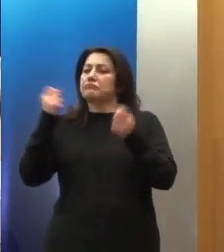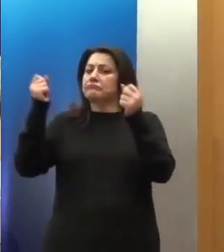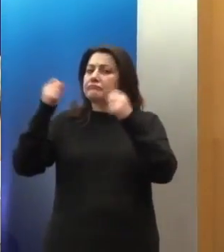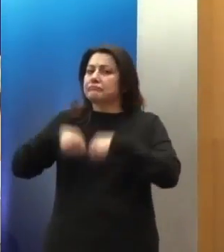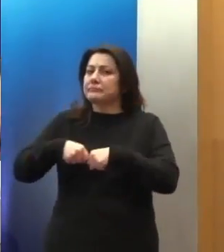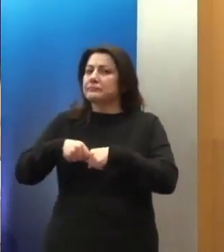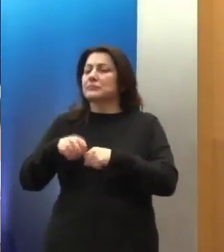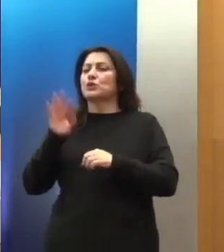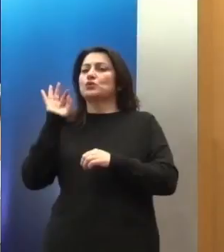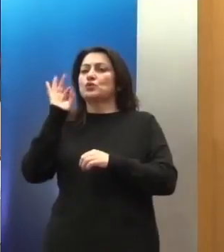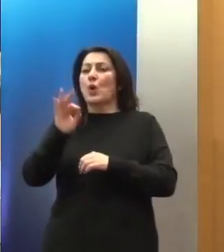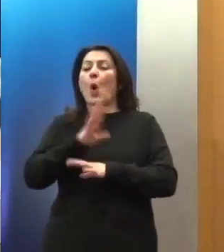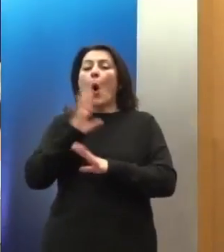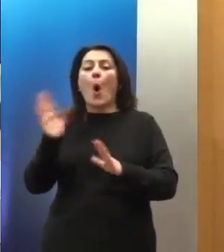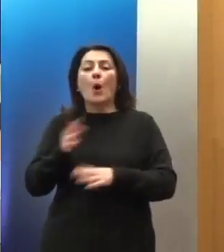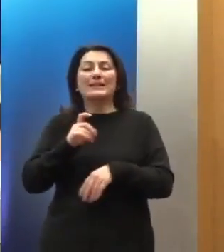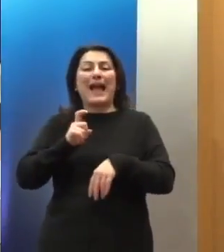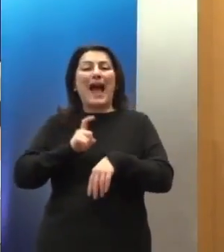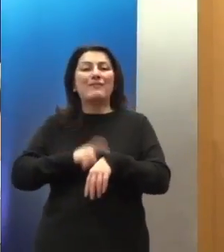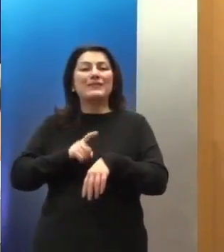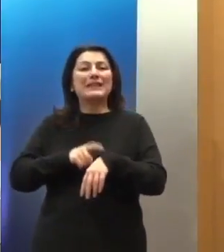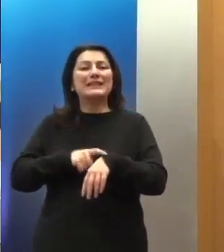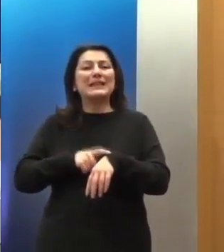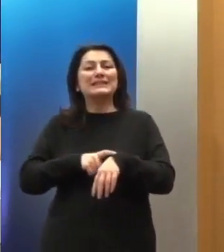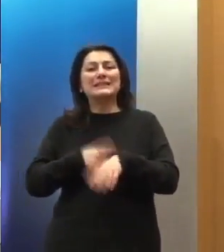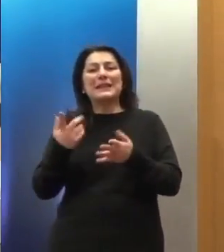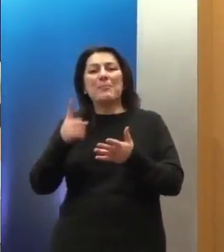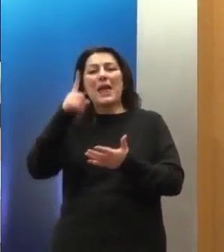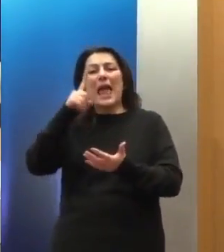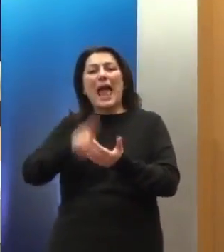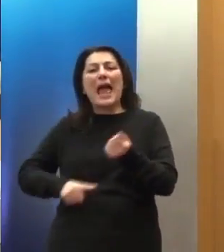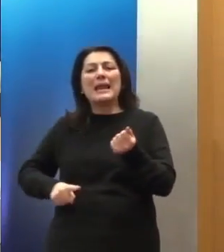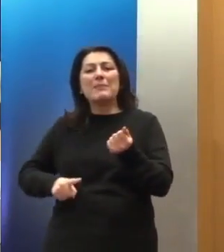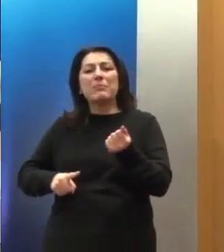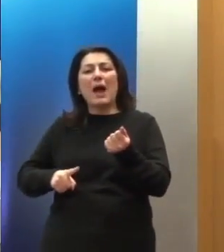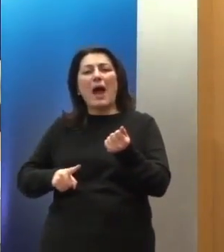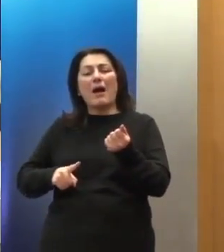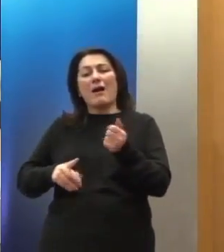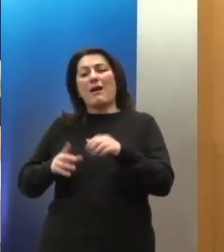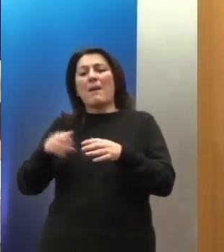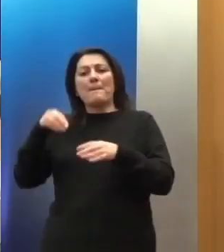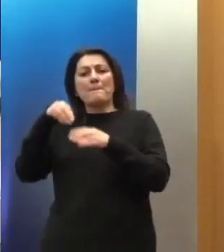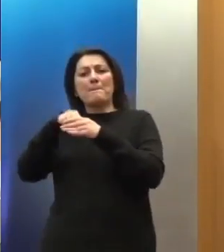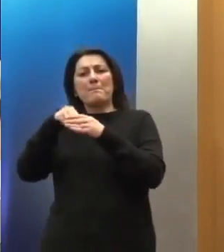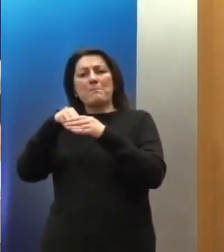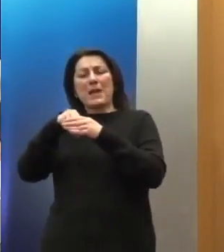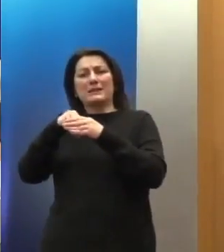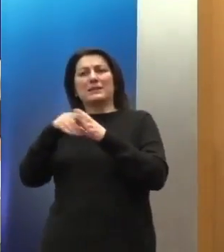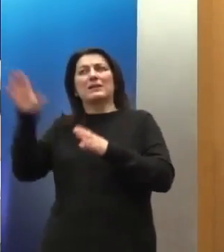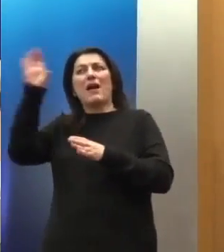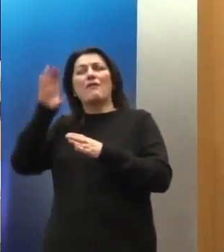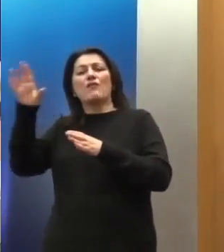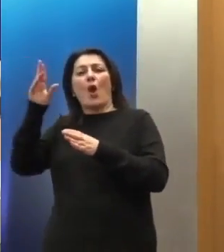ενεργοποίηση, ώστε τα κενά που υπάρχουν από την πλευρά των συμφωνημένων και